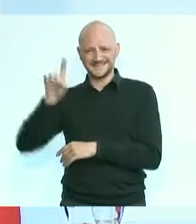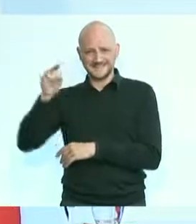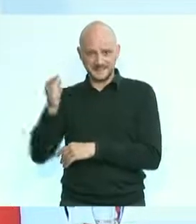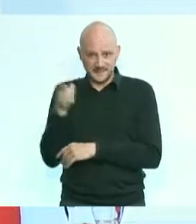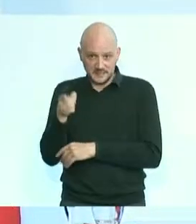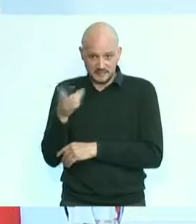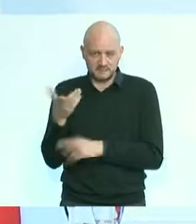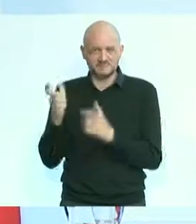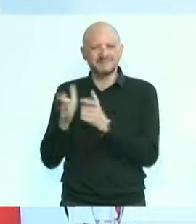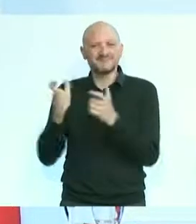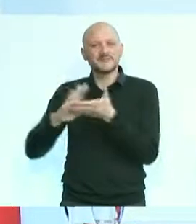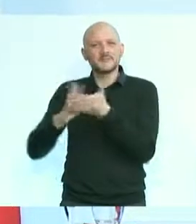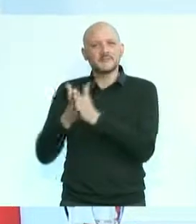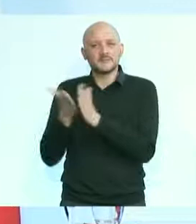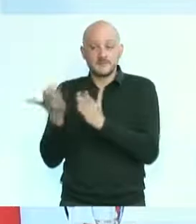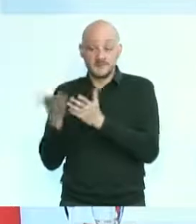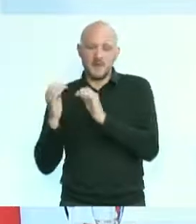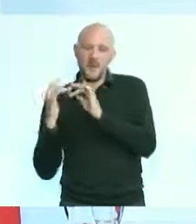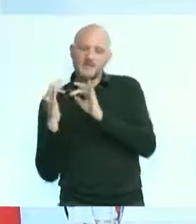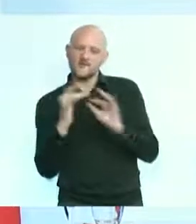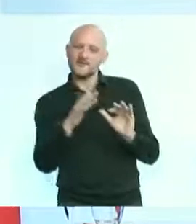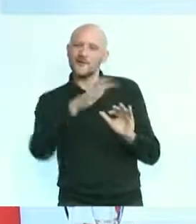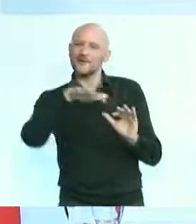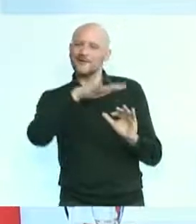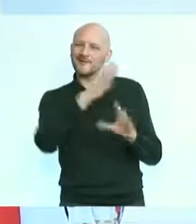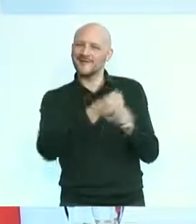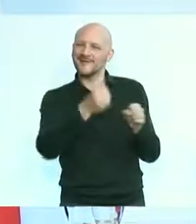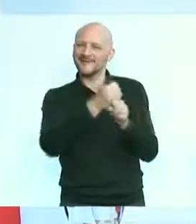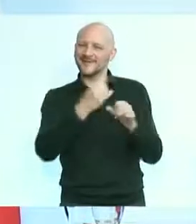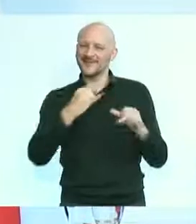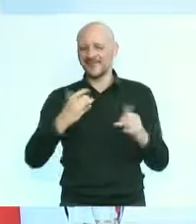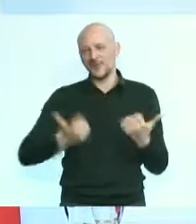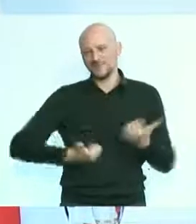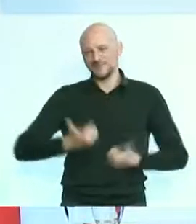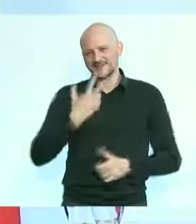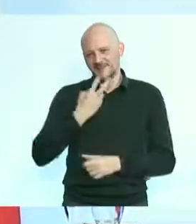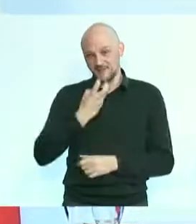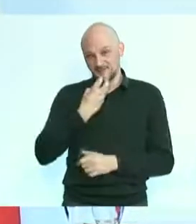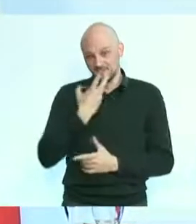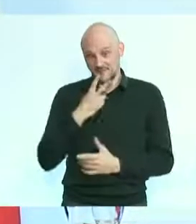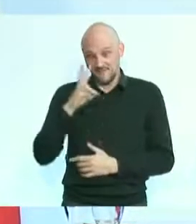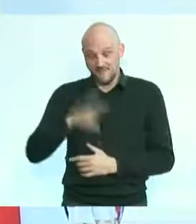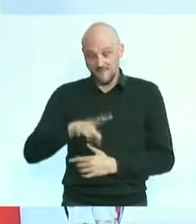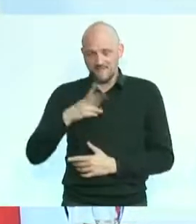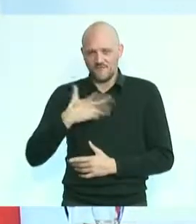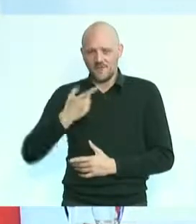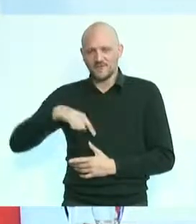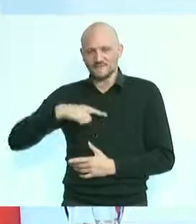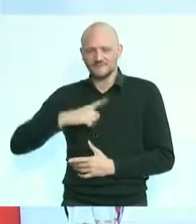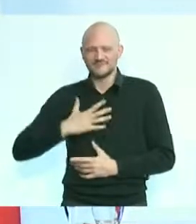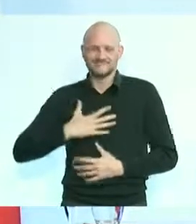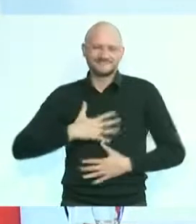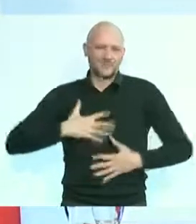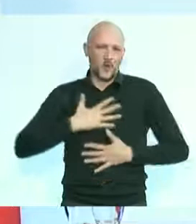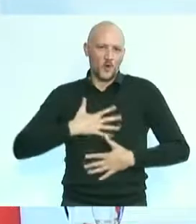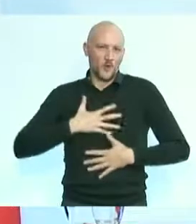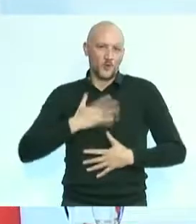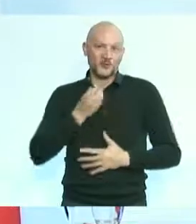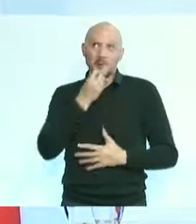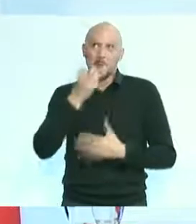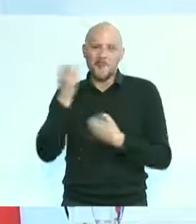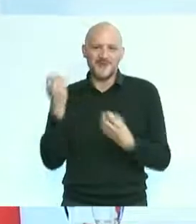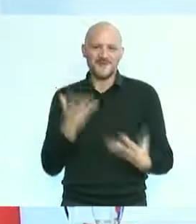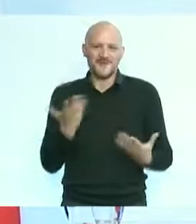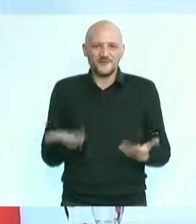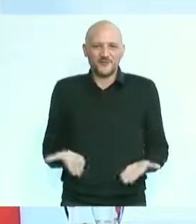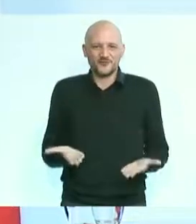devenu aujourd'hui le service civique en France. Alors on ne peut que se réjouir aujourd'hui de ce bel événement. Unicité, on voit passer 10 000 jeunes en